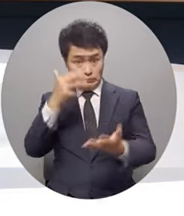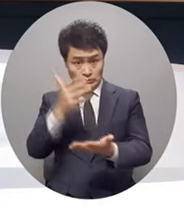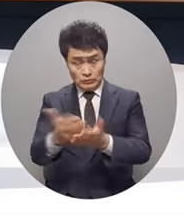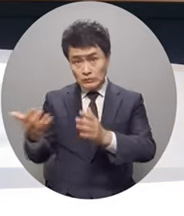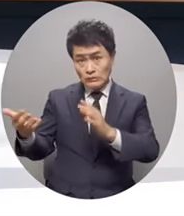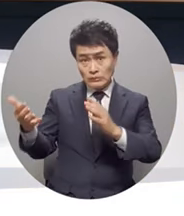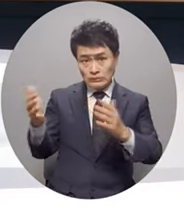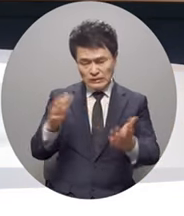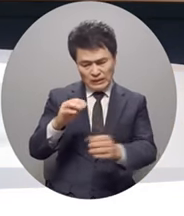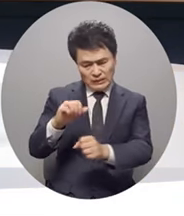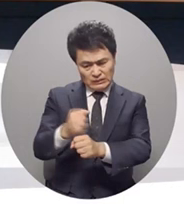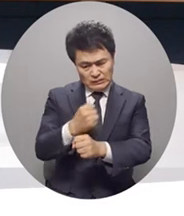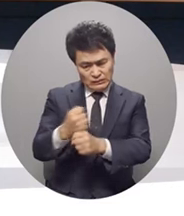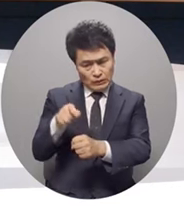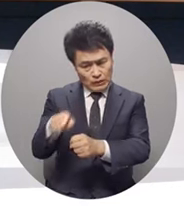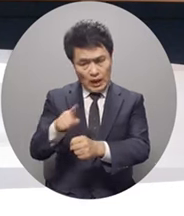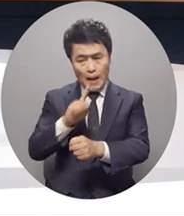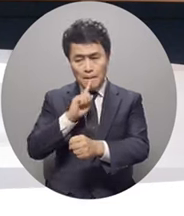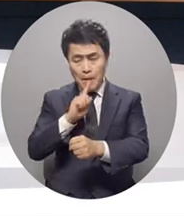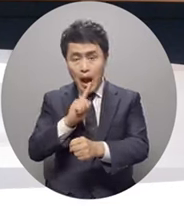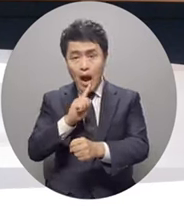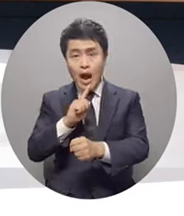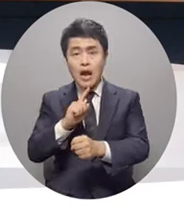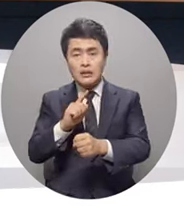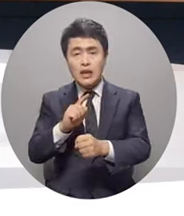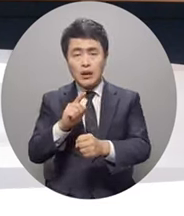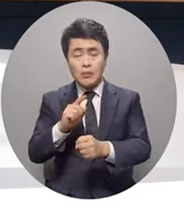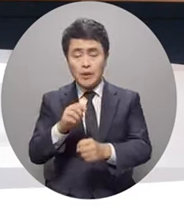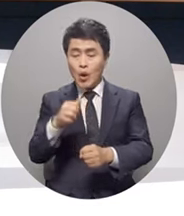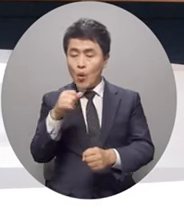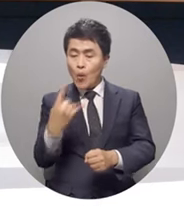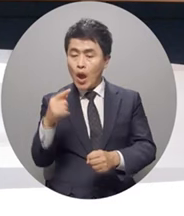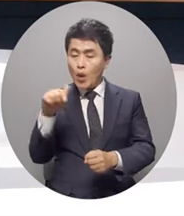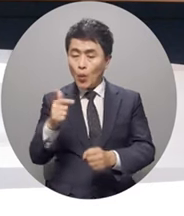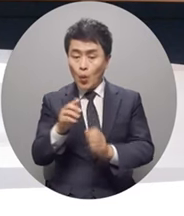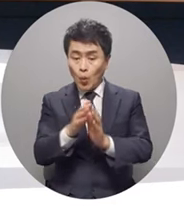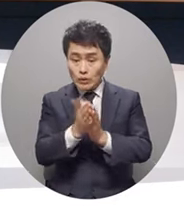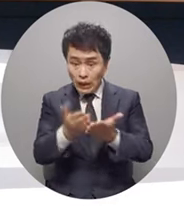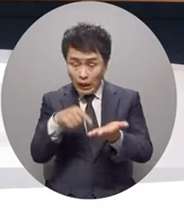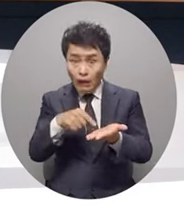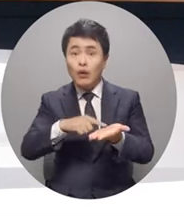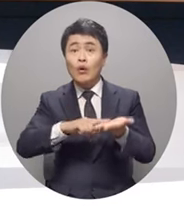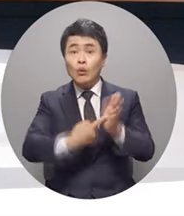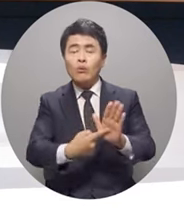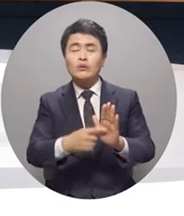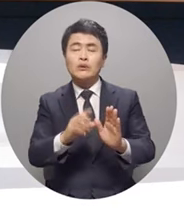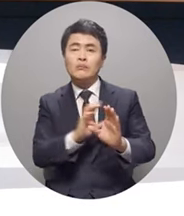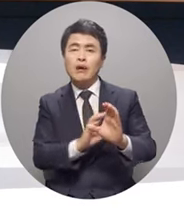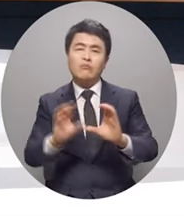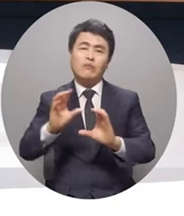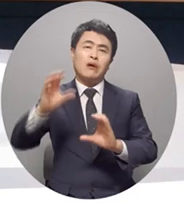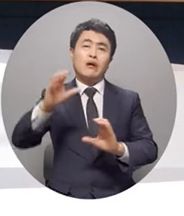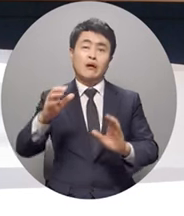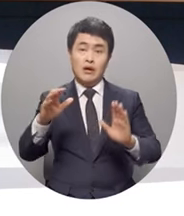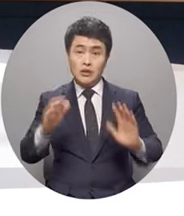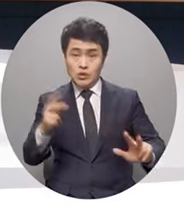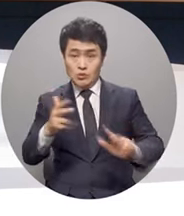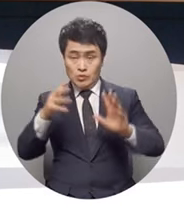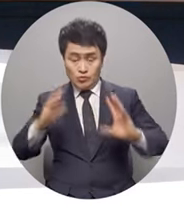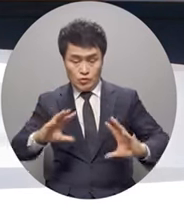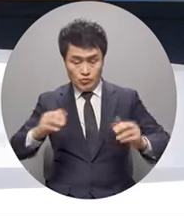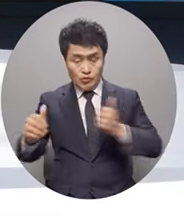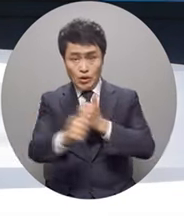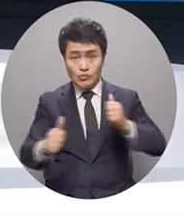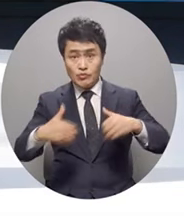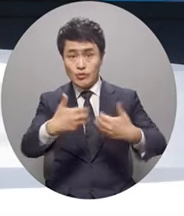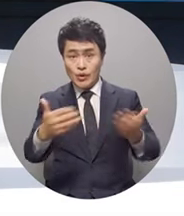참사 조작 가능성을 언급했다는 회고록이 공개되면서 급증한 것으로 보이는데요. 이번 주 국회 운영위와